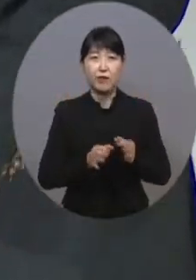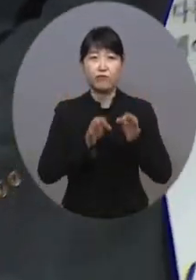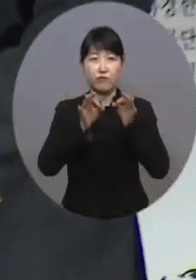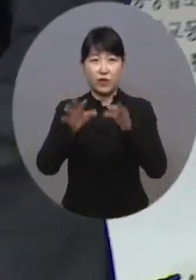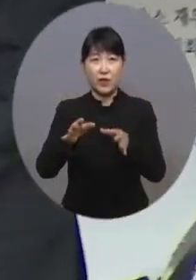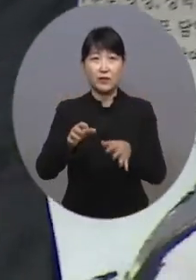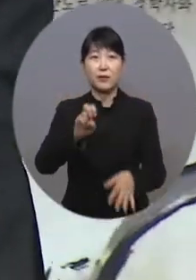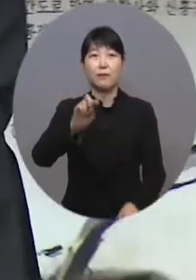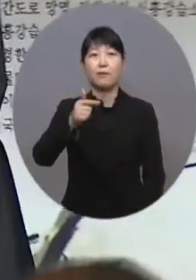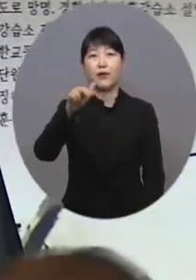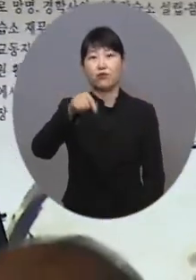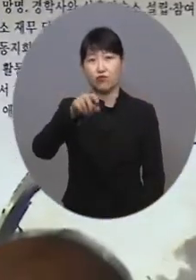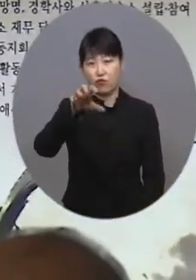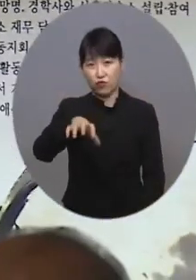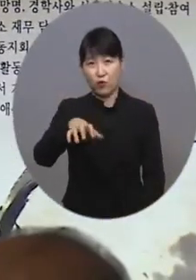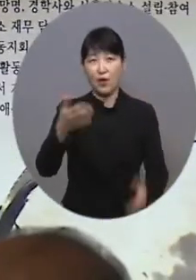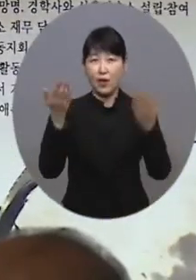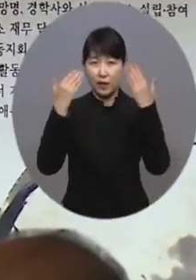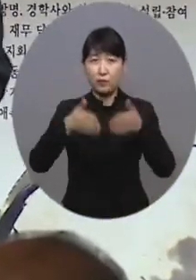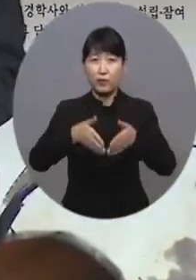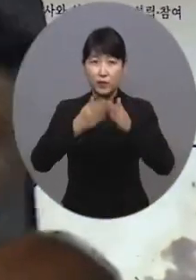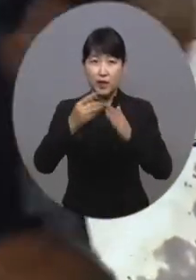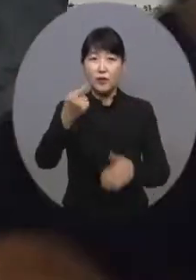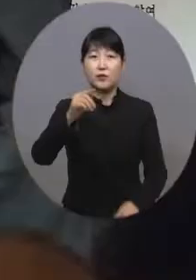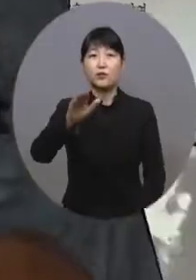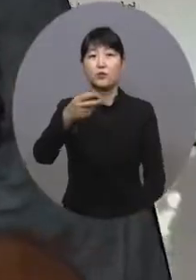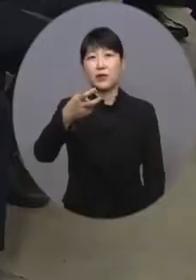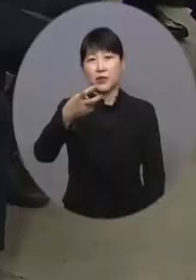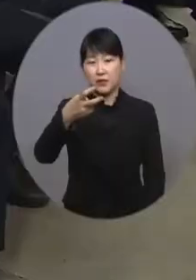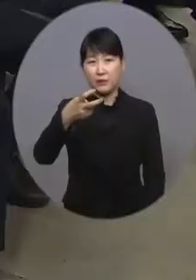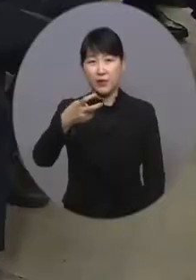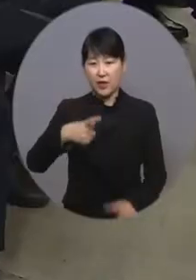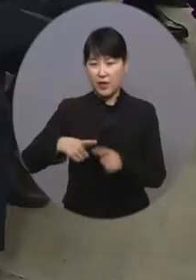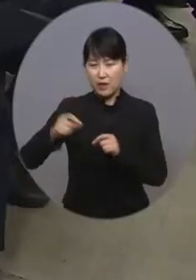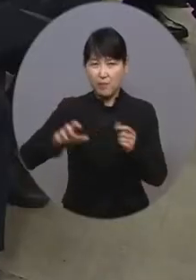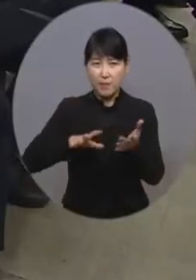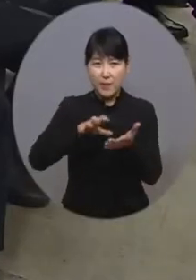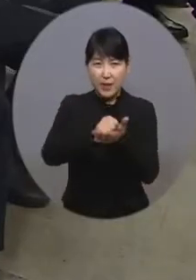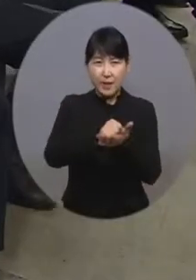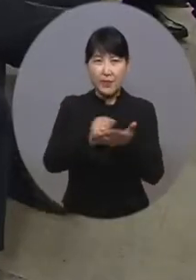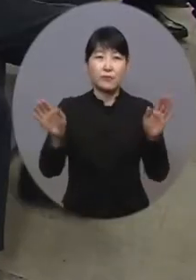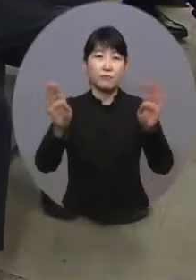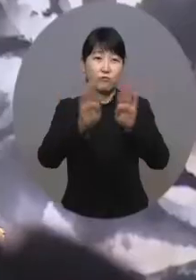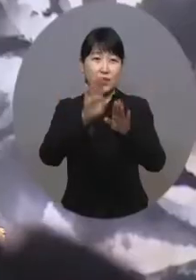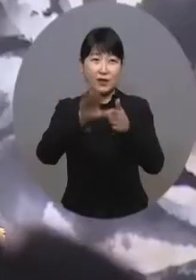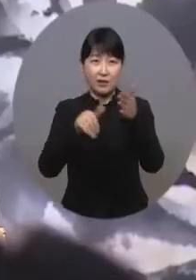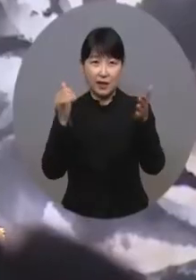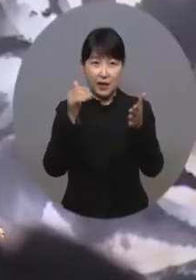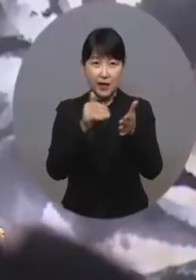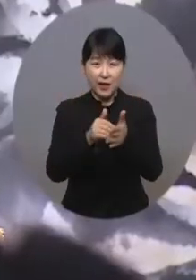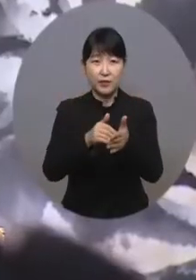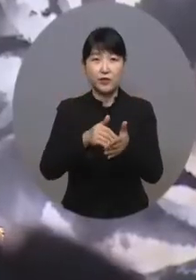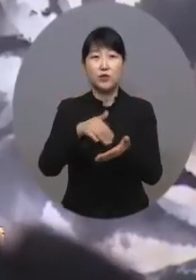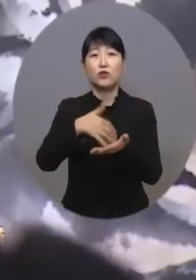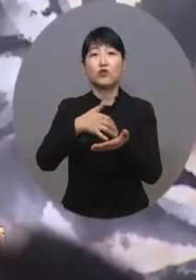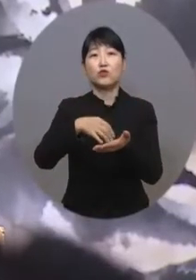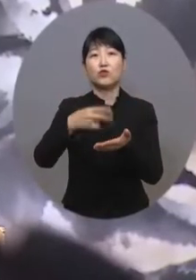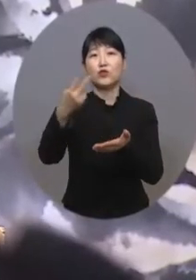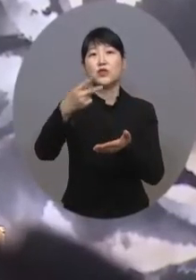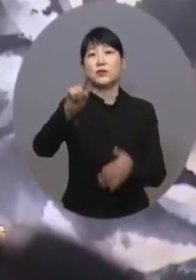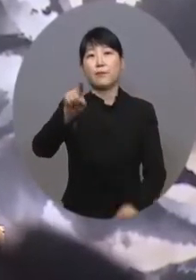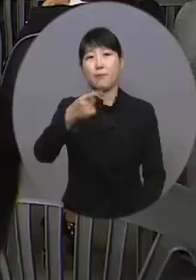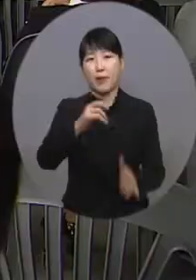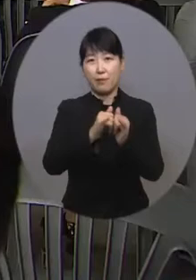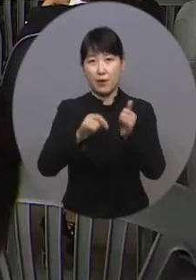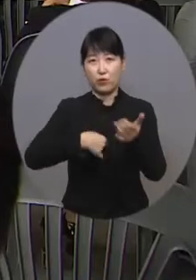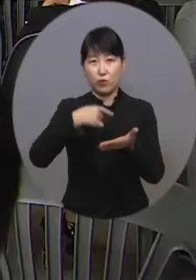교육기관입니다. 지난 1920년 일제의 탄압으로 폐교될 때까지 약 2,100명의 독립군을 배출한 바